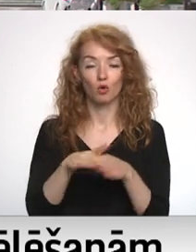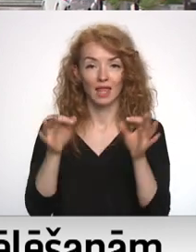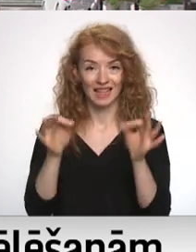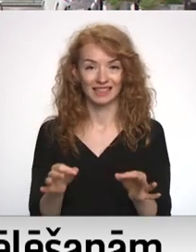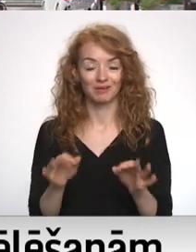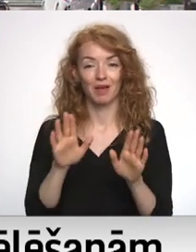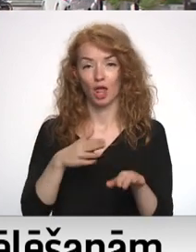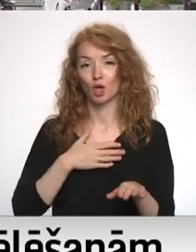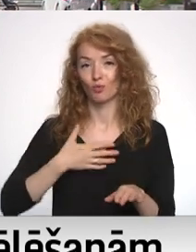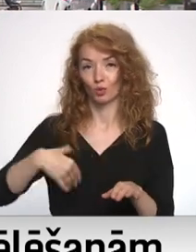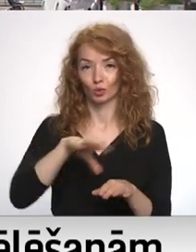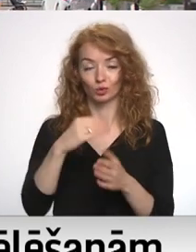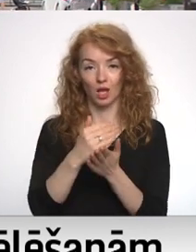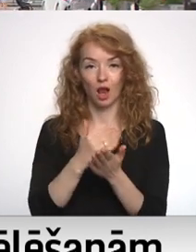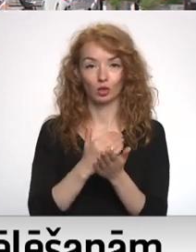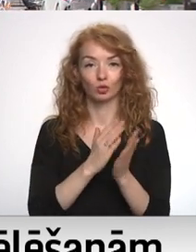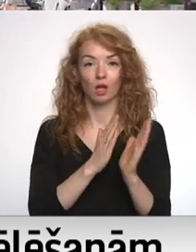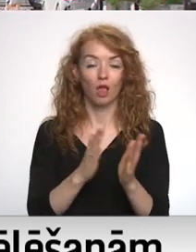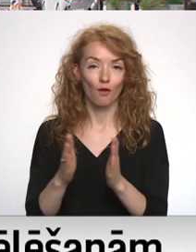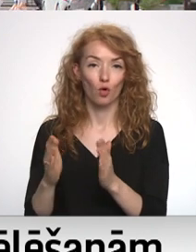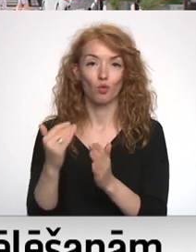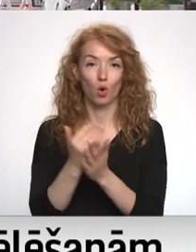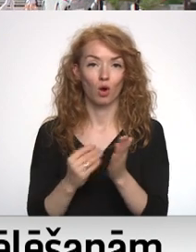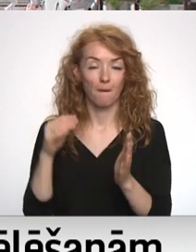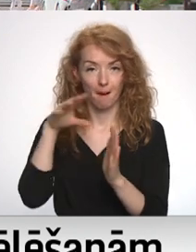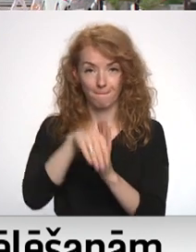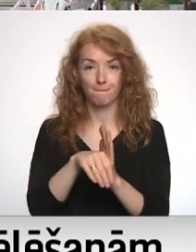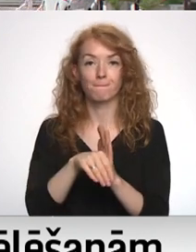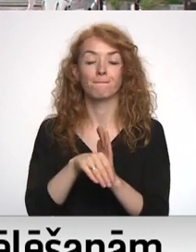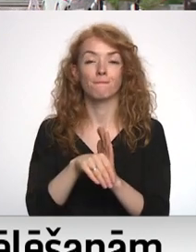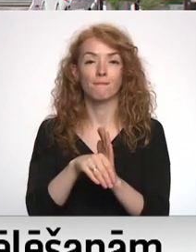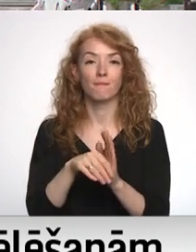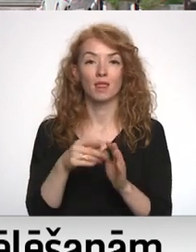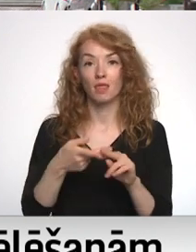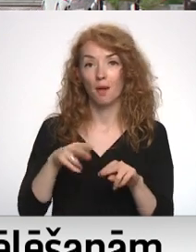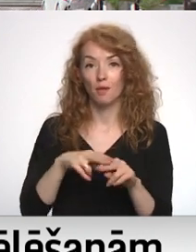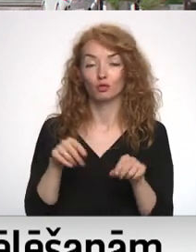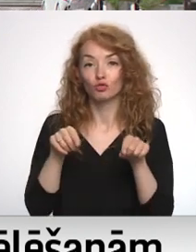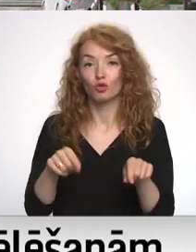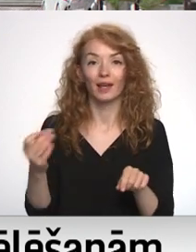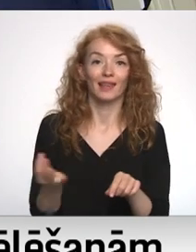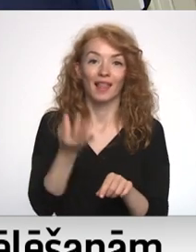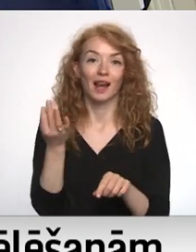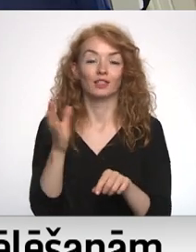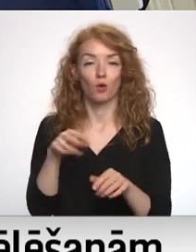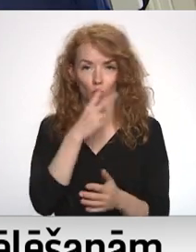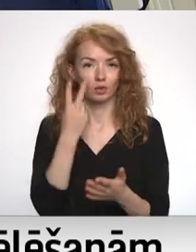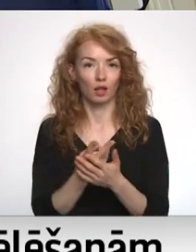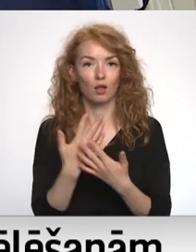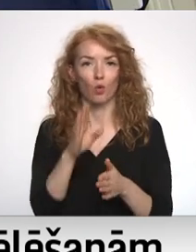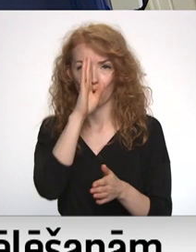lai mūsu sarakstu gatavošanas programmā, kurā ir jāsagatavo saraksti. Līdz ar to šo interesi jau var uzskatīt tādu